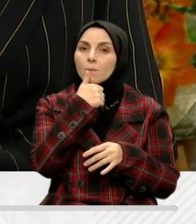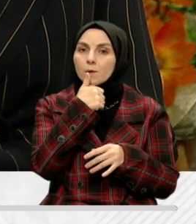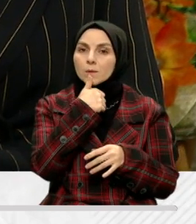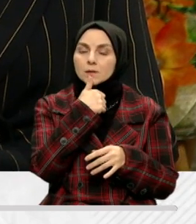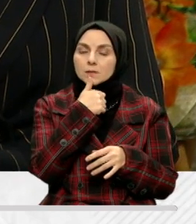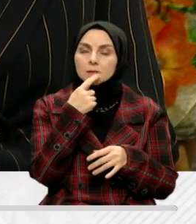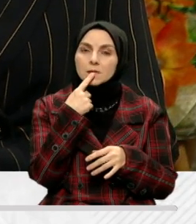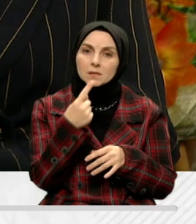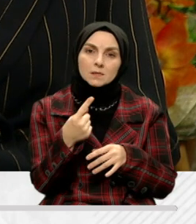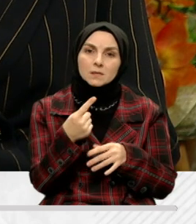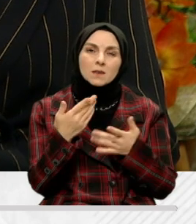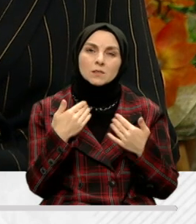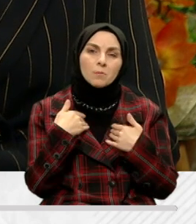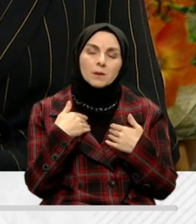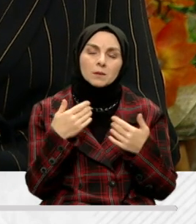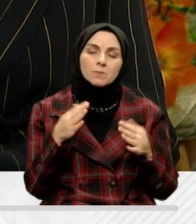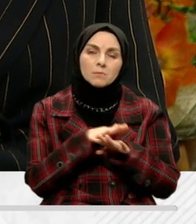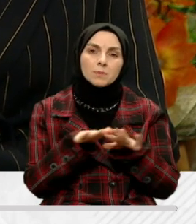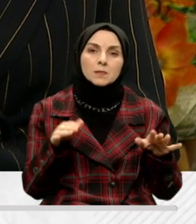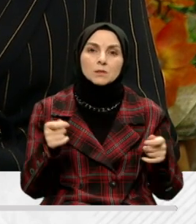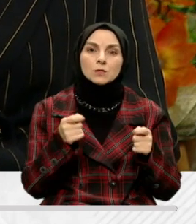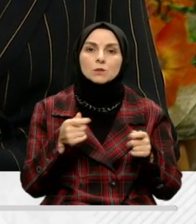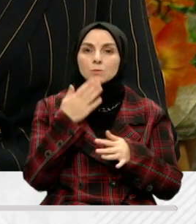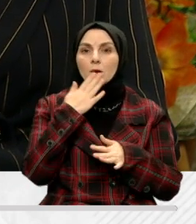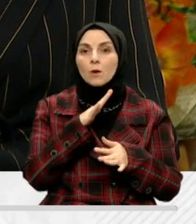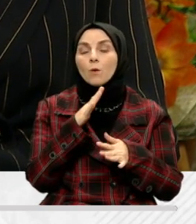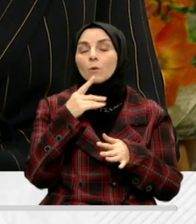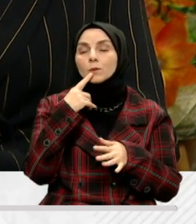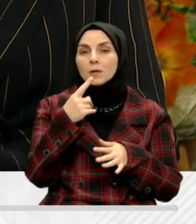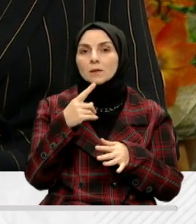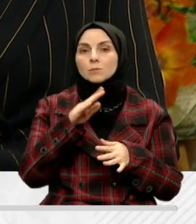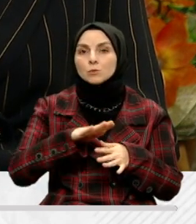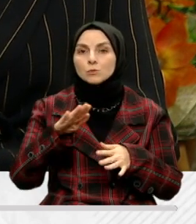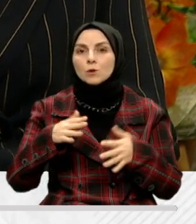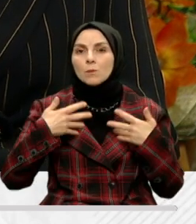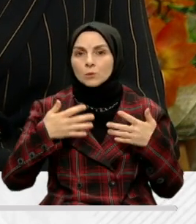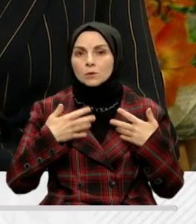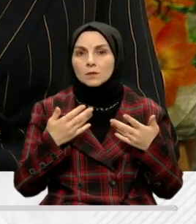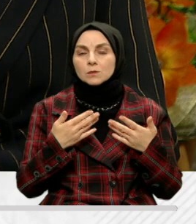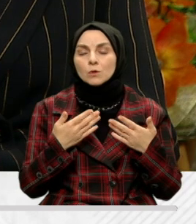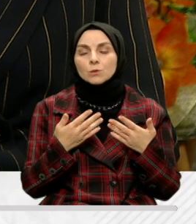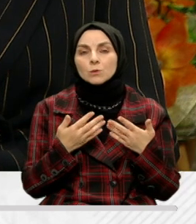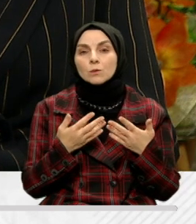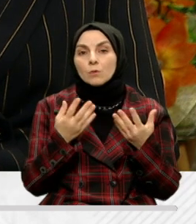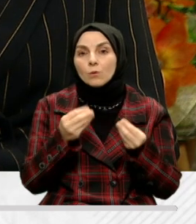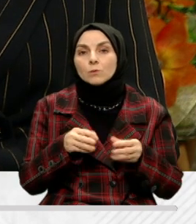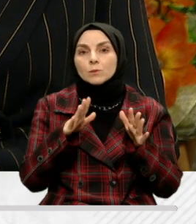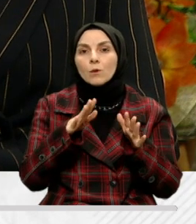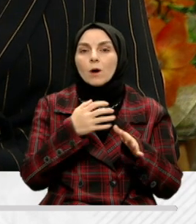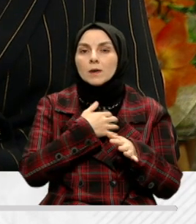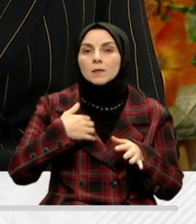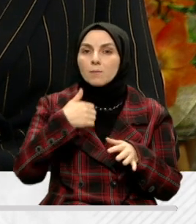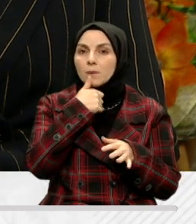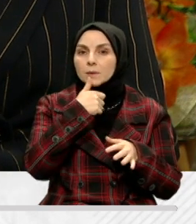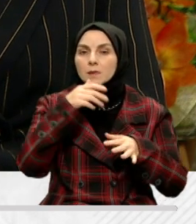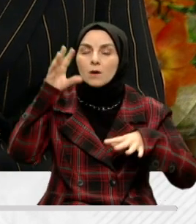dediğiniz gibi ununu eledim tarzında bir hayat devam ettiriyor olmaları çocuğun motivasyonunu bile çok ciddi etkileyebiliyor o zaman. Yani peki burada şimdi